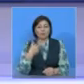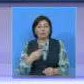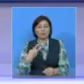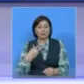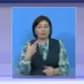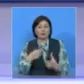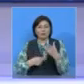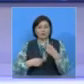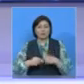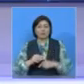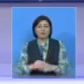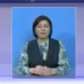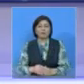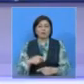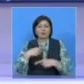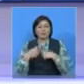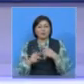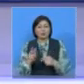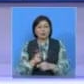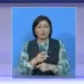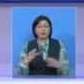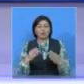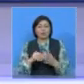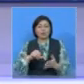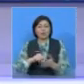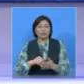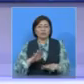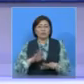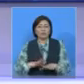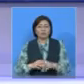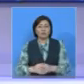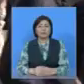литров молочных изделий. Наша съемочная группа побывала на месте.